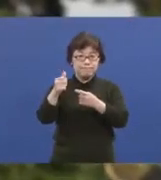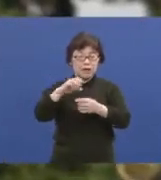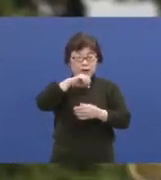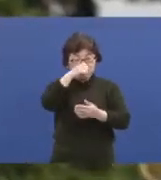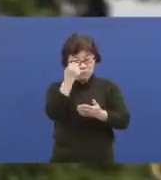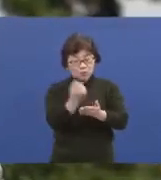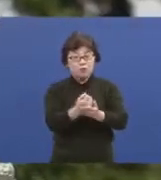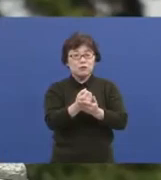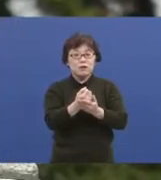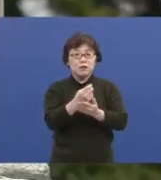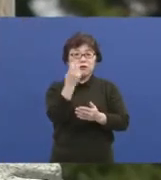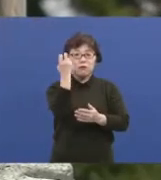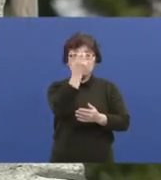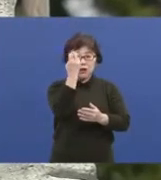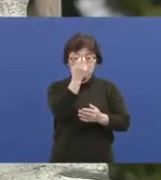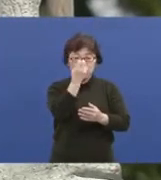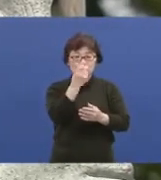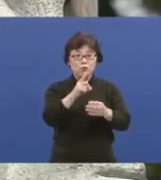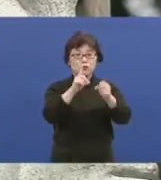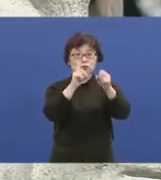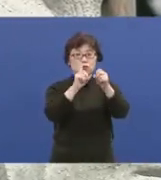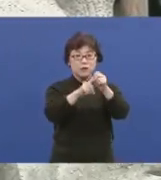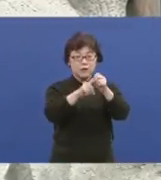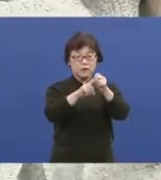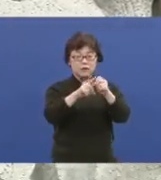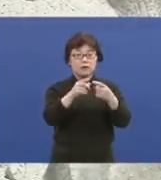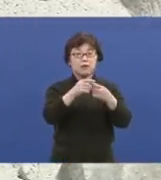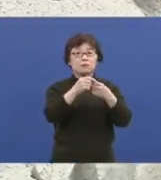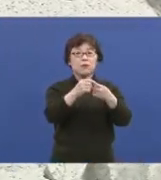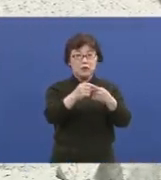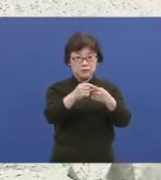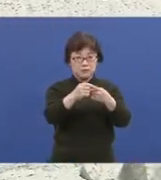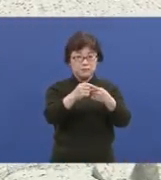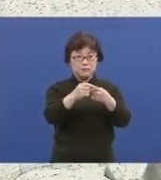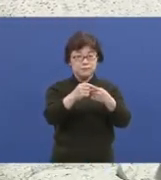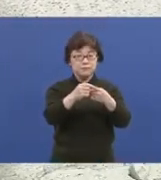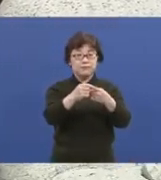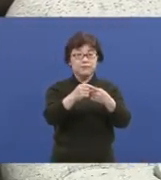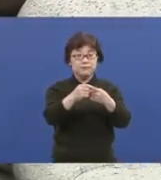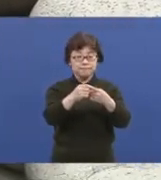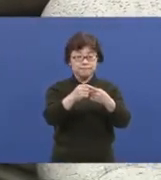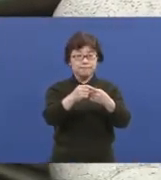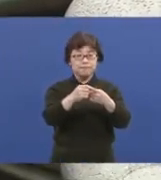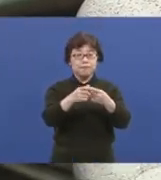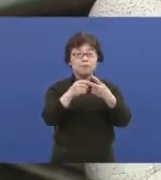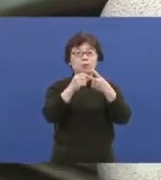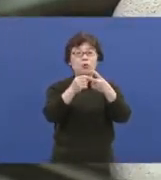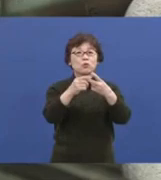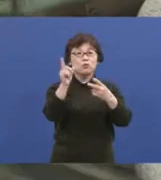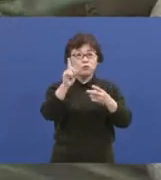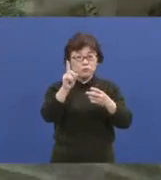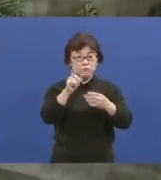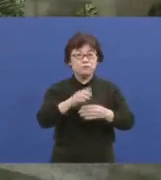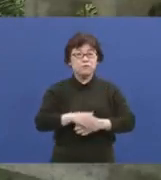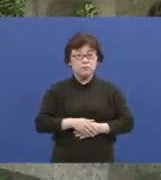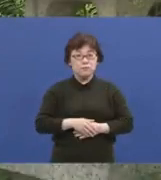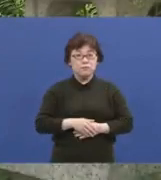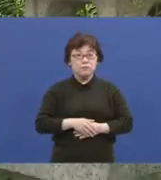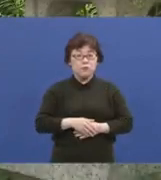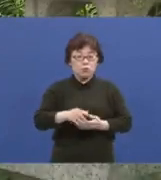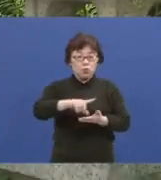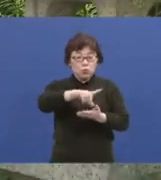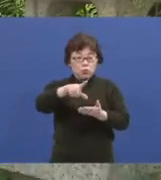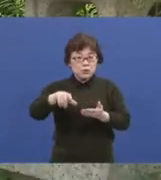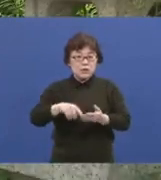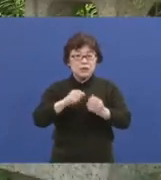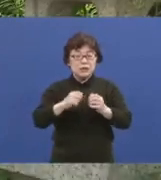績を検証しようということも、私たちの意図であったということ、それからもう一つはこの地域